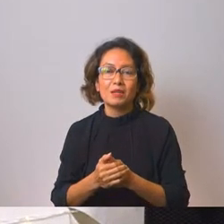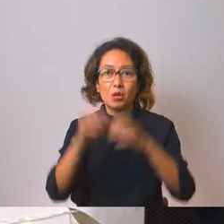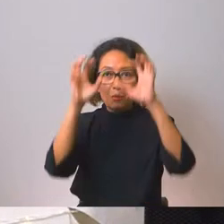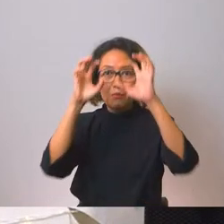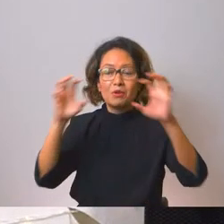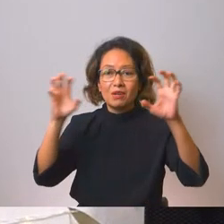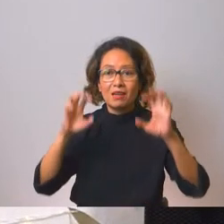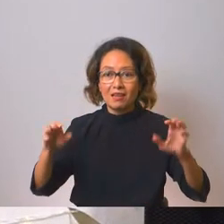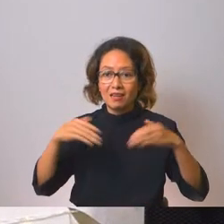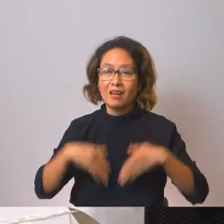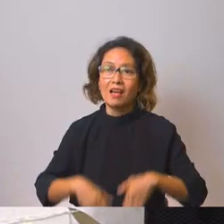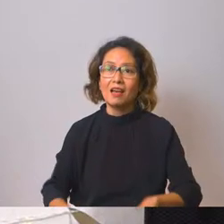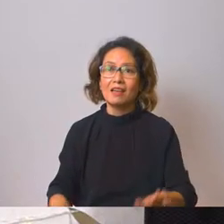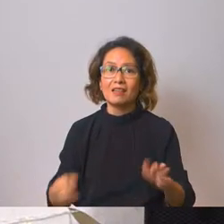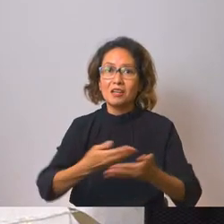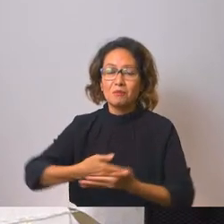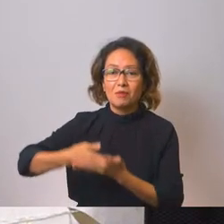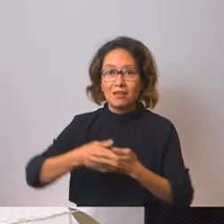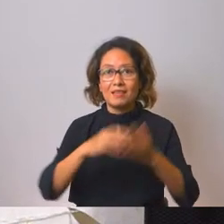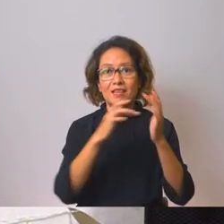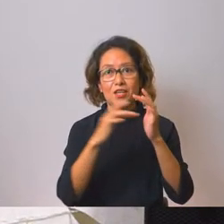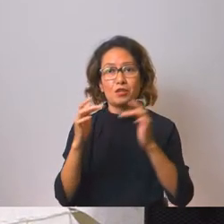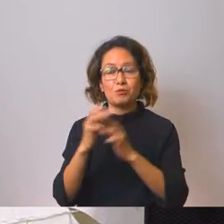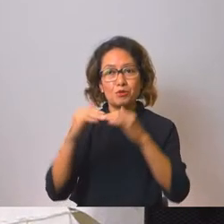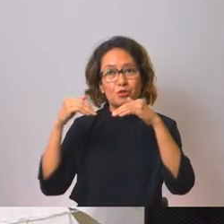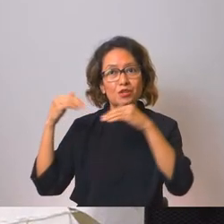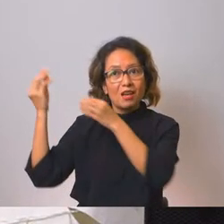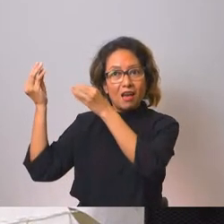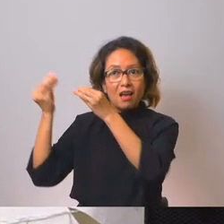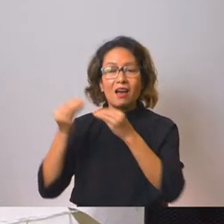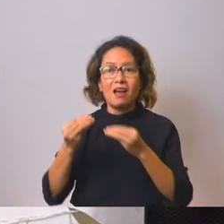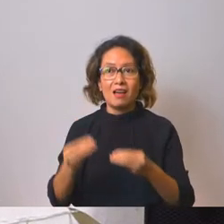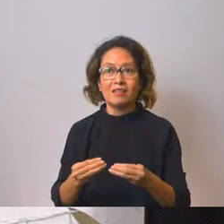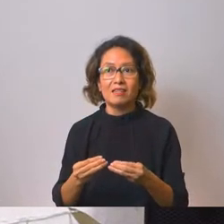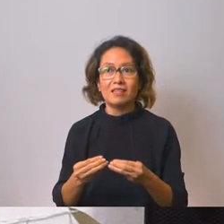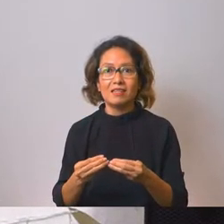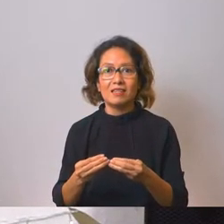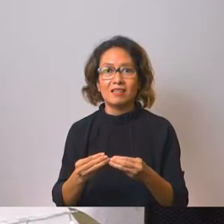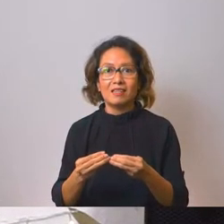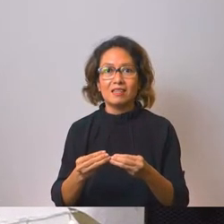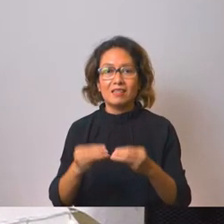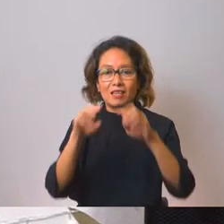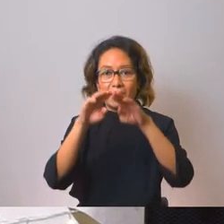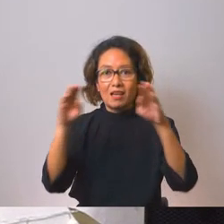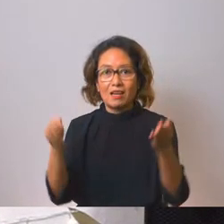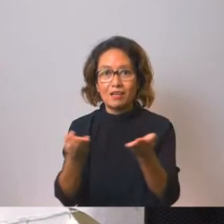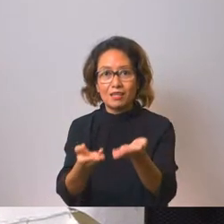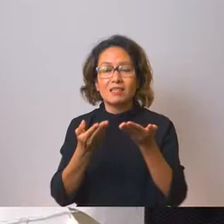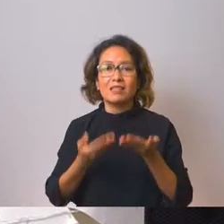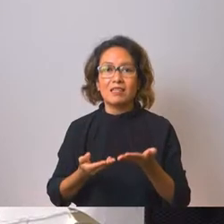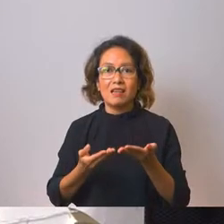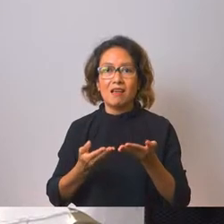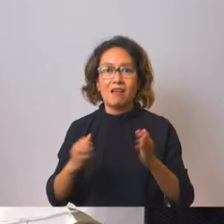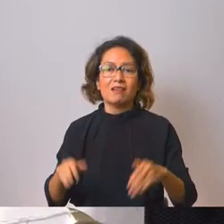kelahiran bayi Yesus yang telah hadir sebagai hadiah terindah dari Allah Bapa kita.